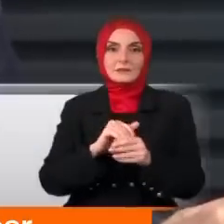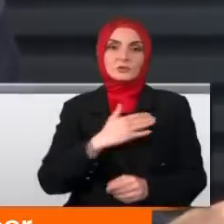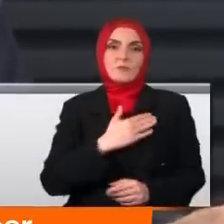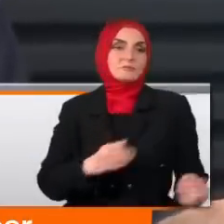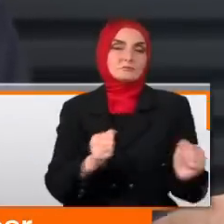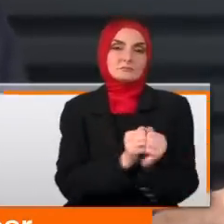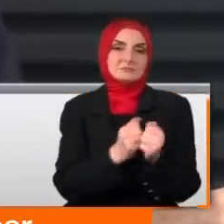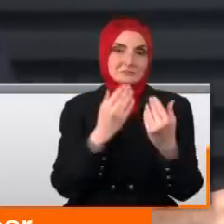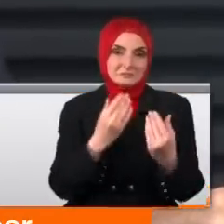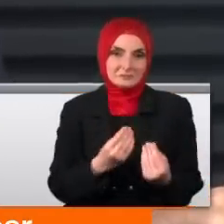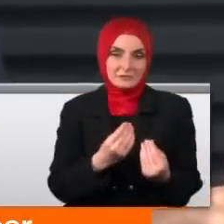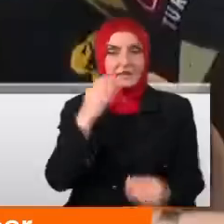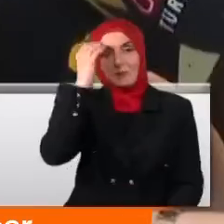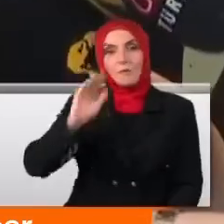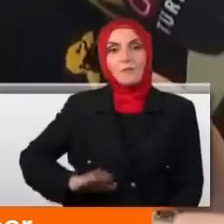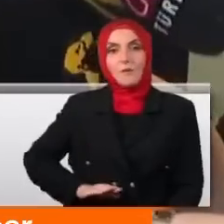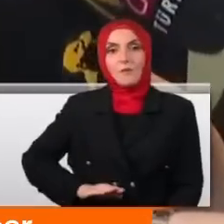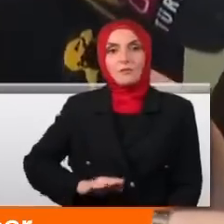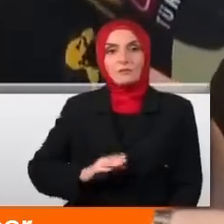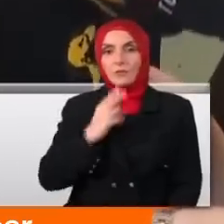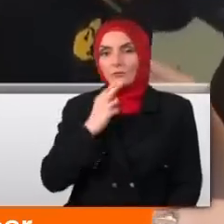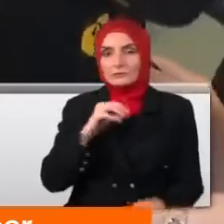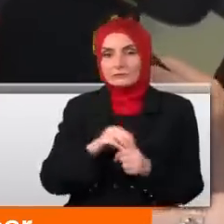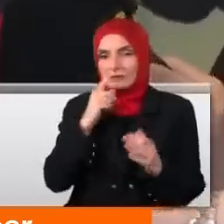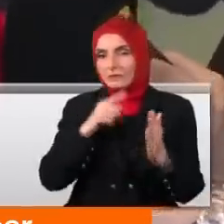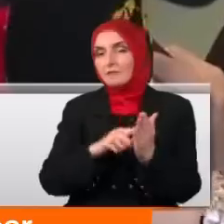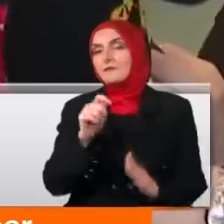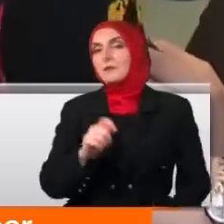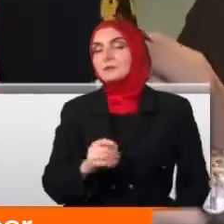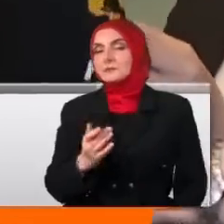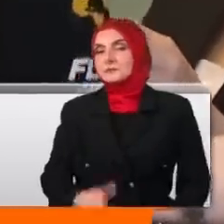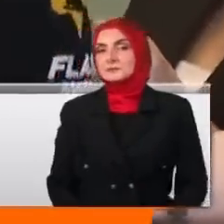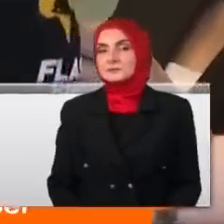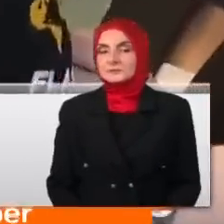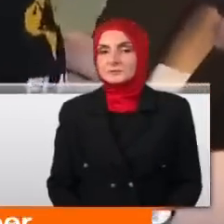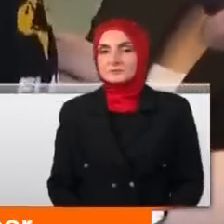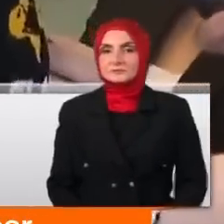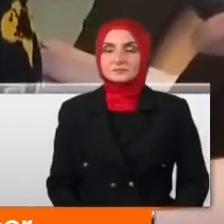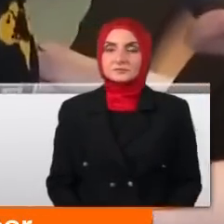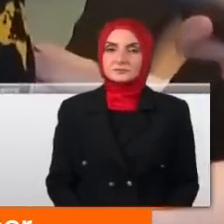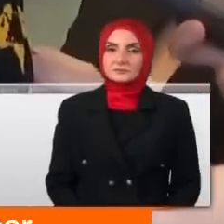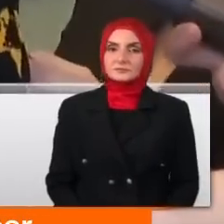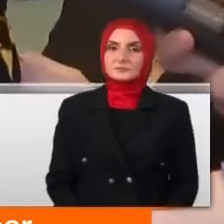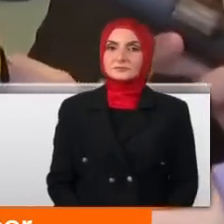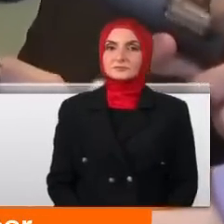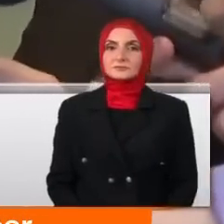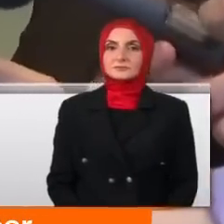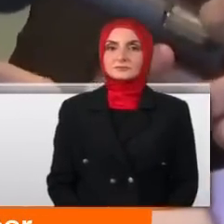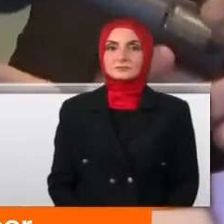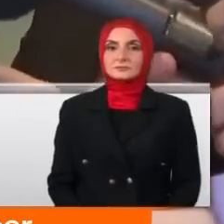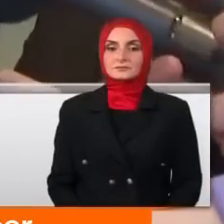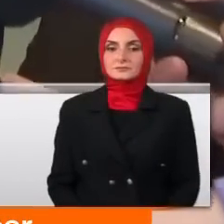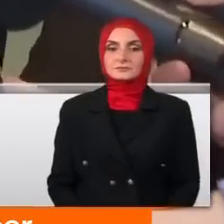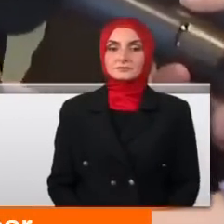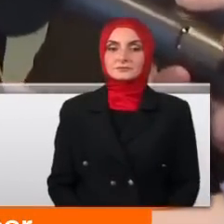aralarında yine imamoğlu'nu hedef aldı birleşebilir biz ayrıldıktan değil beraber olmaktan yanayız